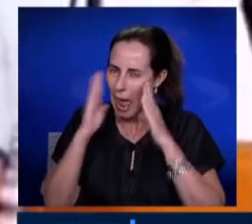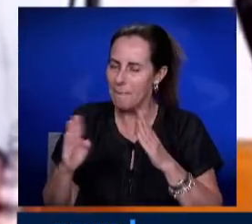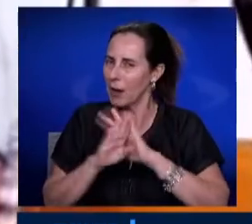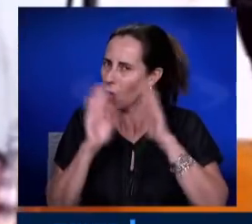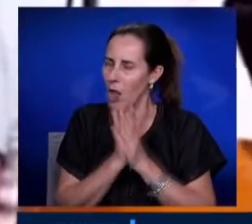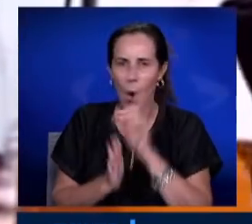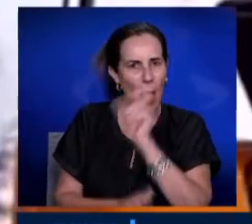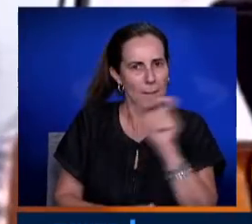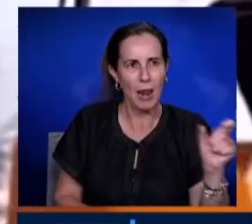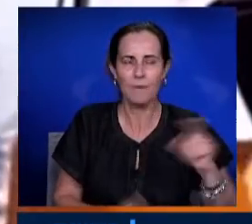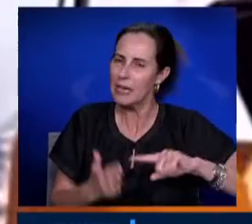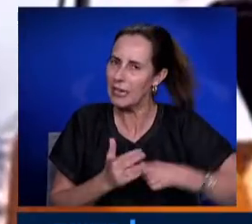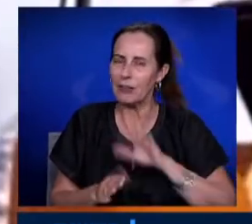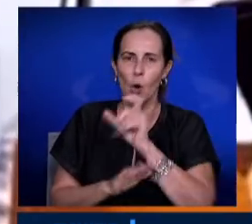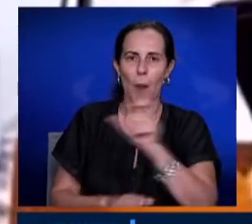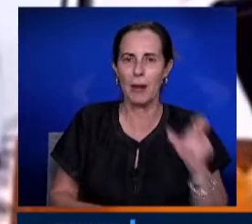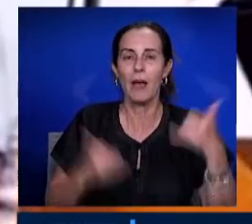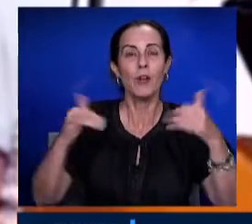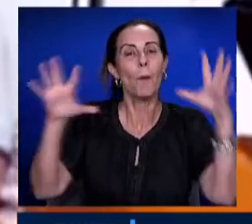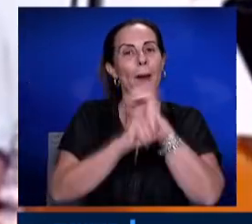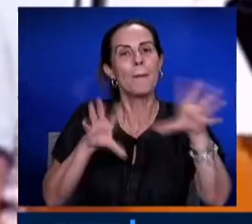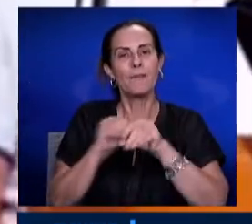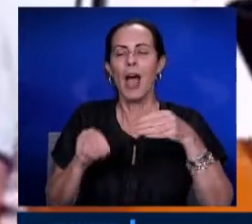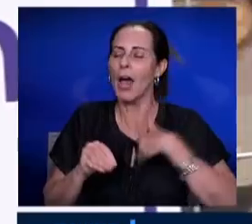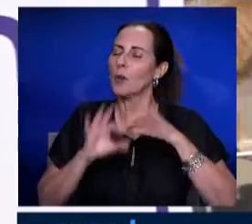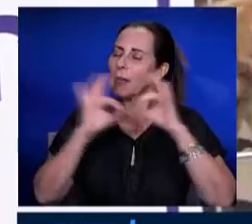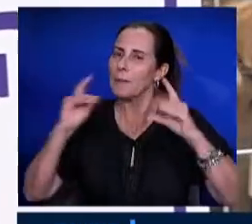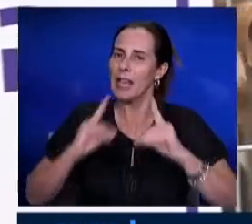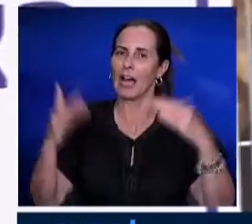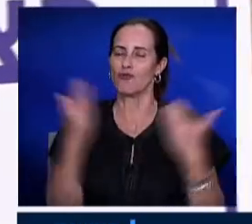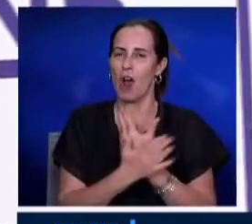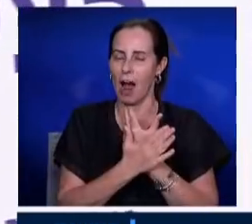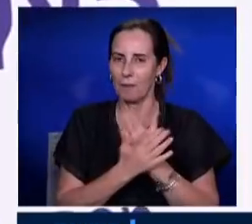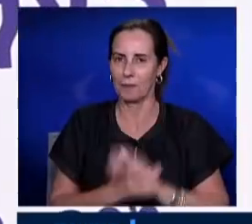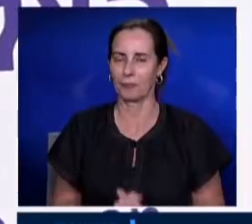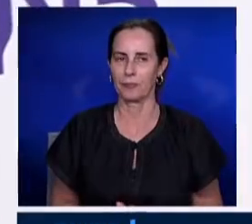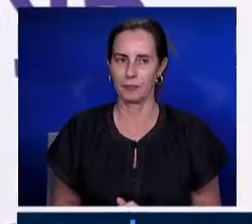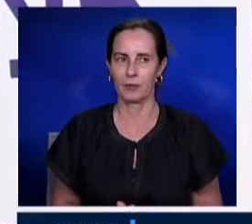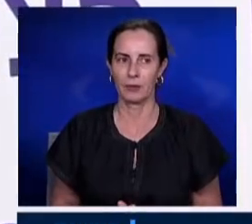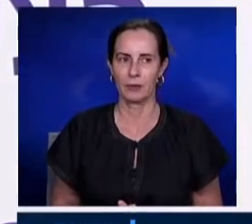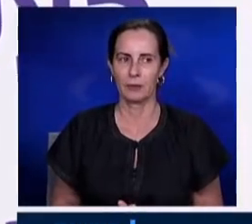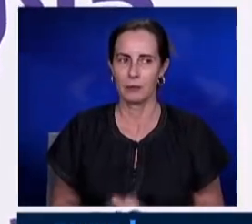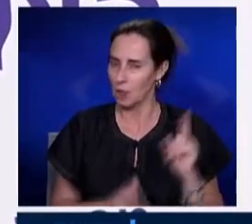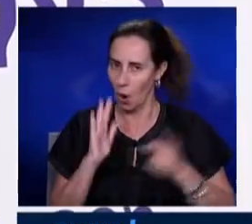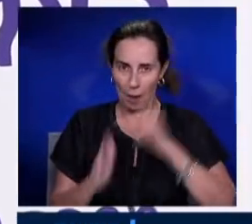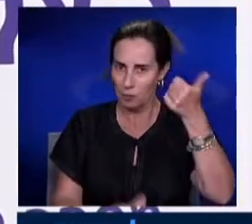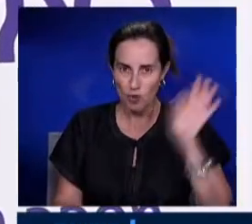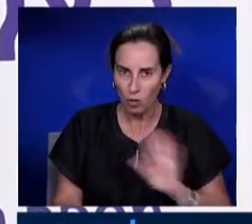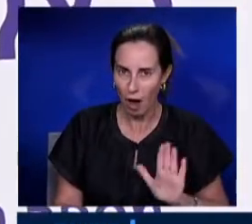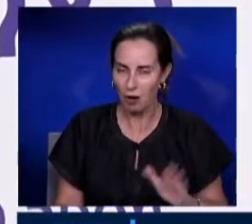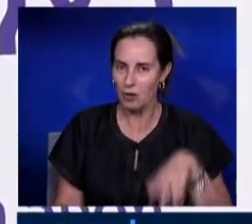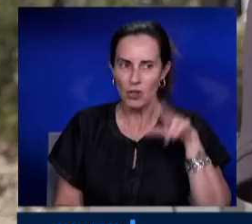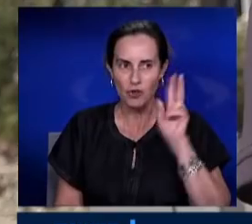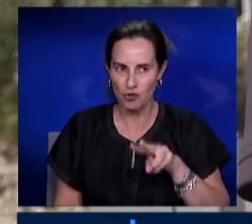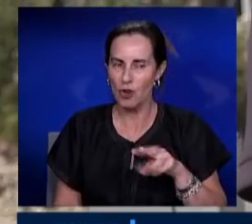מילה, התכוונו לזה, והערב ביחד אנחנו יוצאים לדרך הזו. זה לא פעם ראשונה שיש